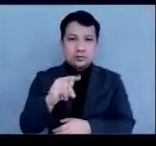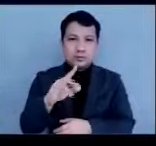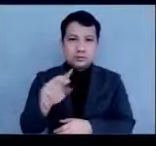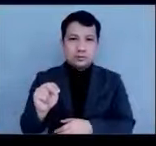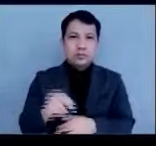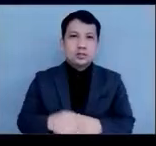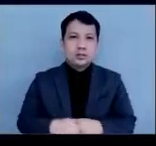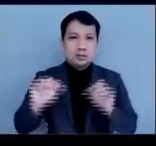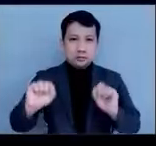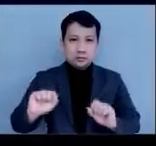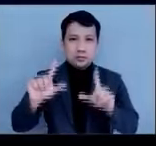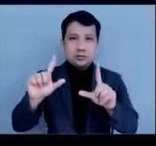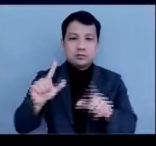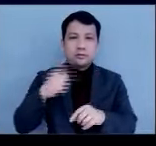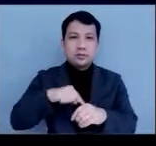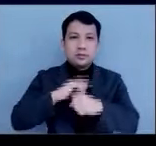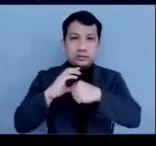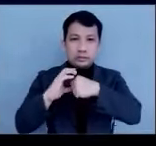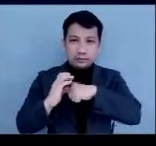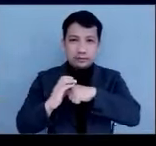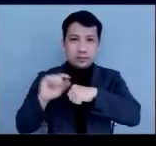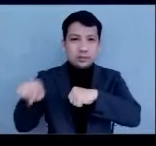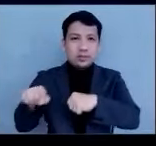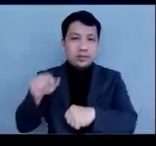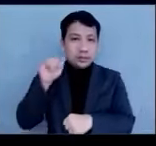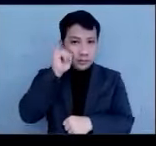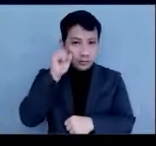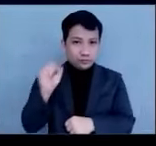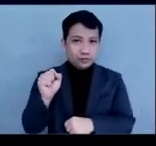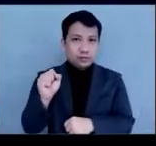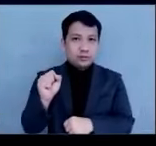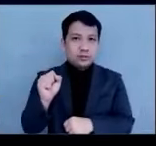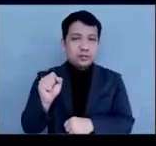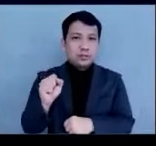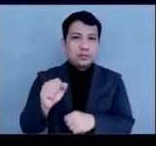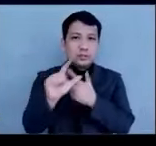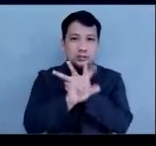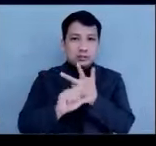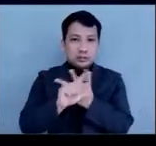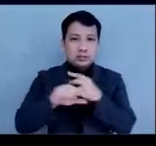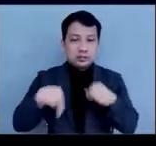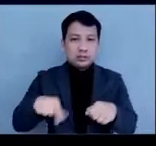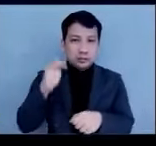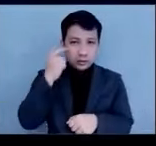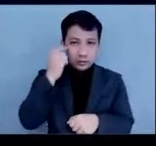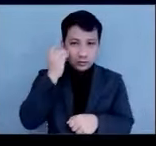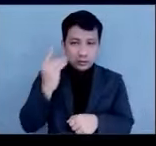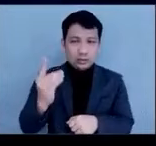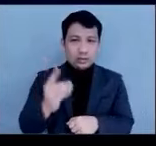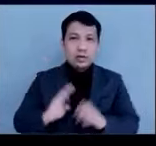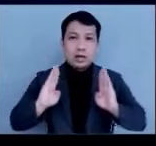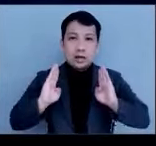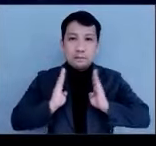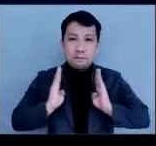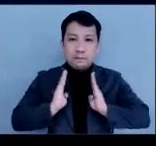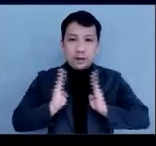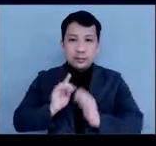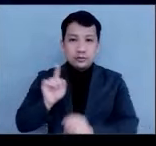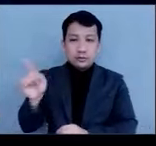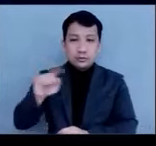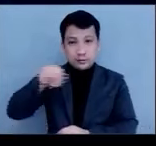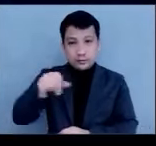At live na nagbabalita sa Camarines Sur si Ian Suyu, habang nasa Laguna naman si Gary De Leon. Nasa Baguio City para sa live